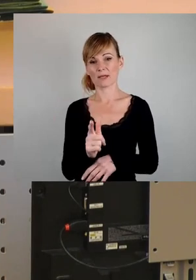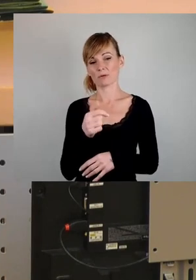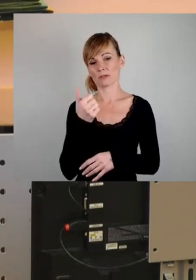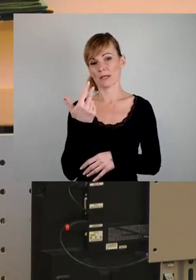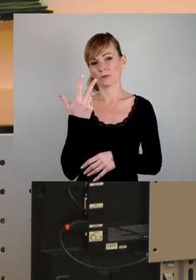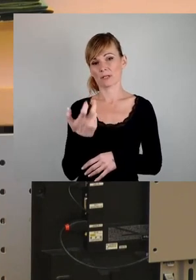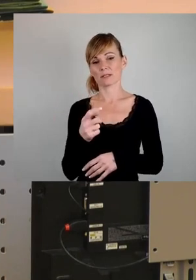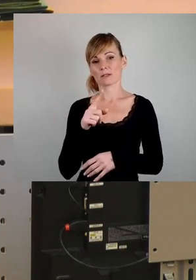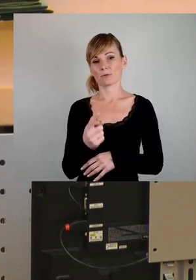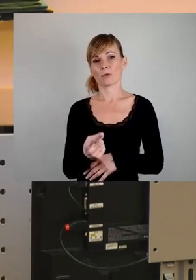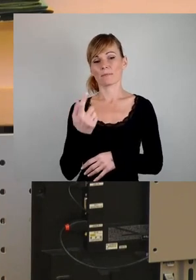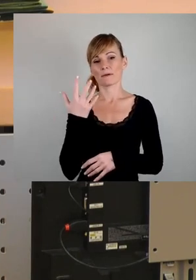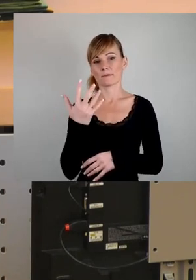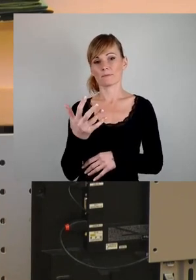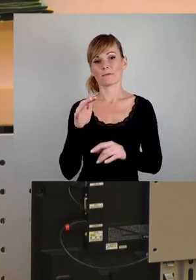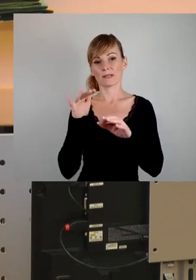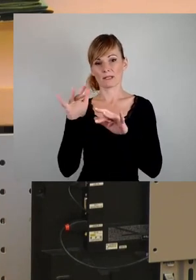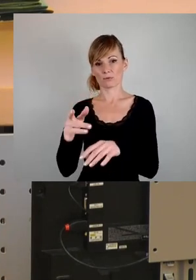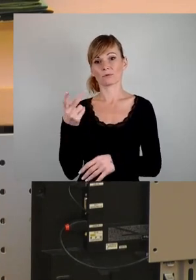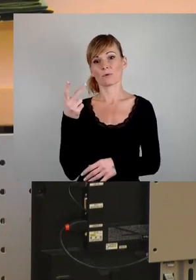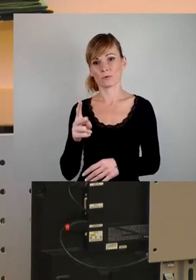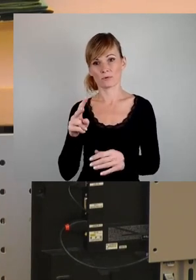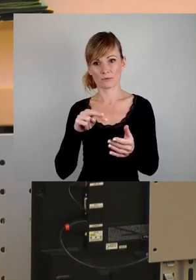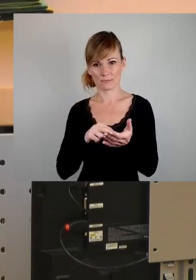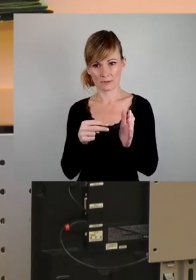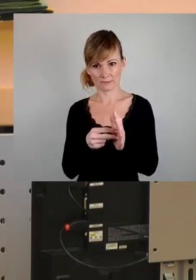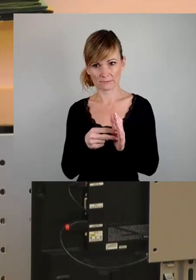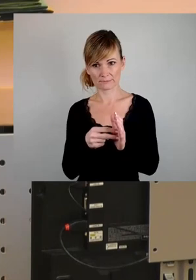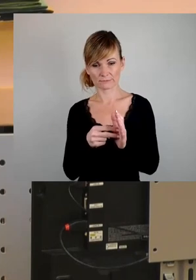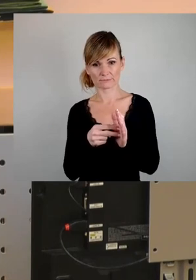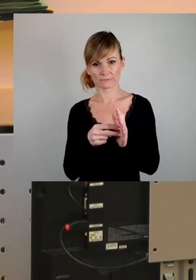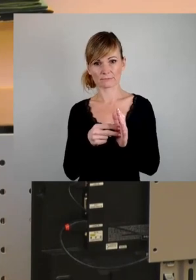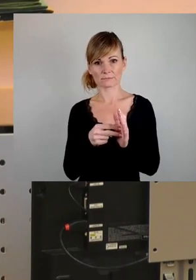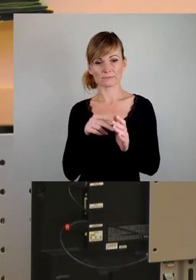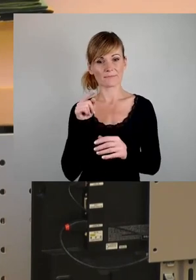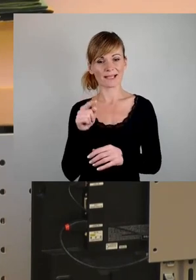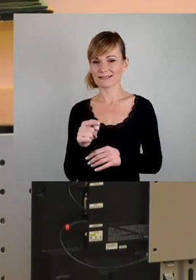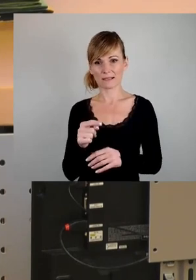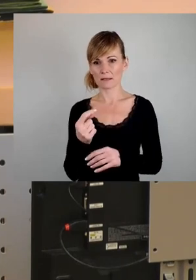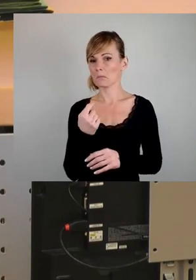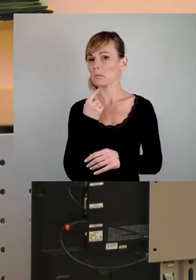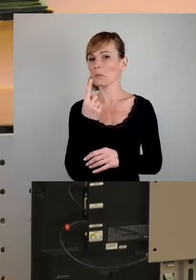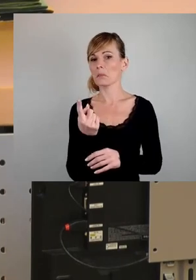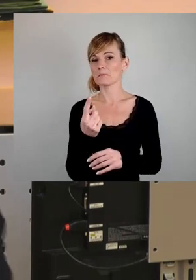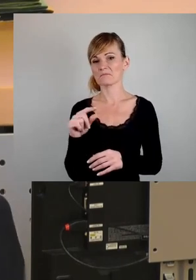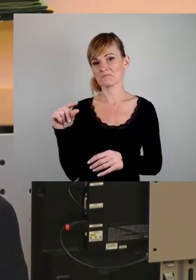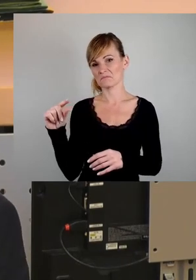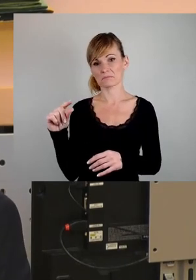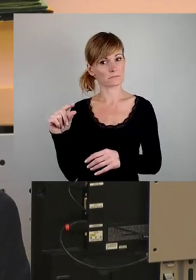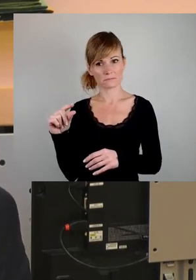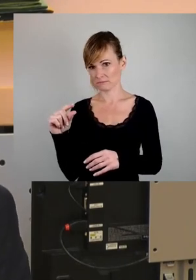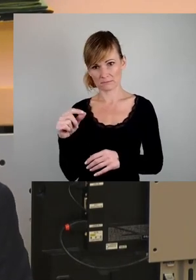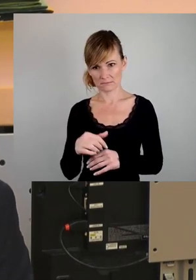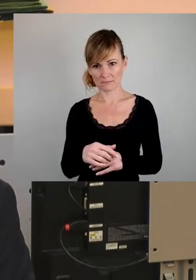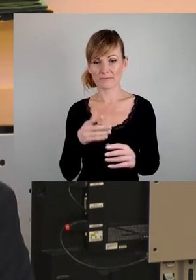231,5 Millionen Euro geplant. Das ist kein Pappenstiel. Zum Vergleich, um einmal